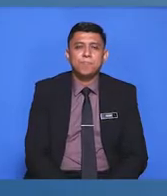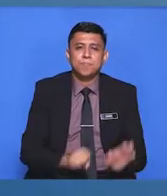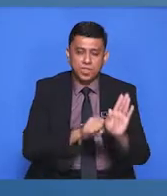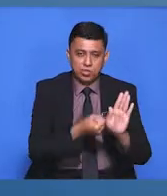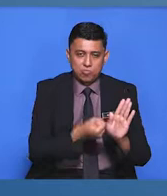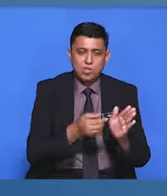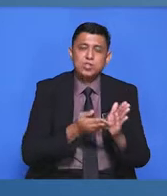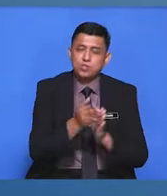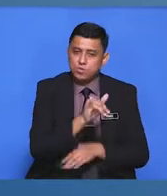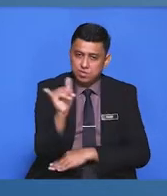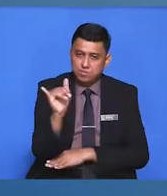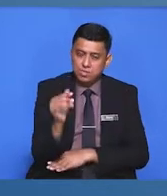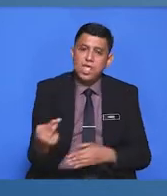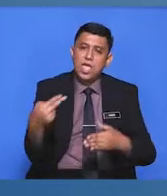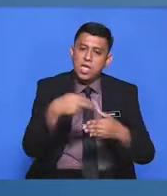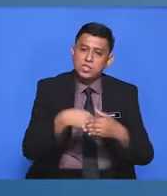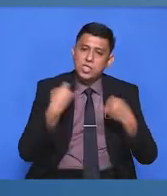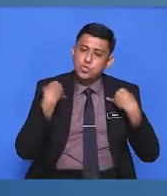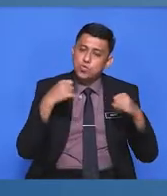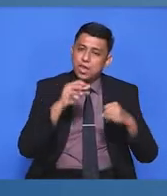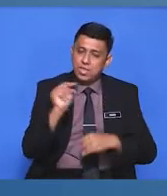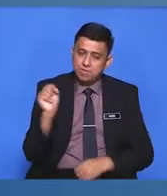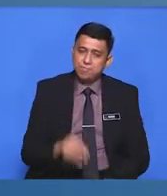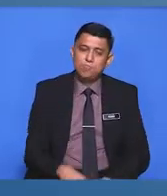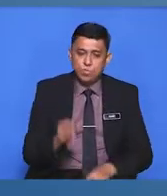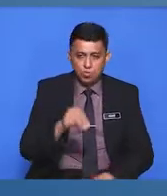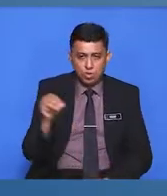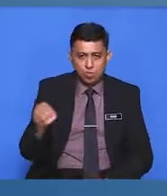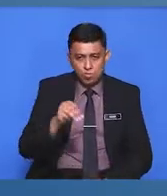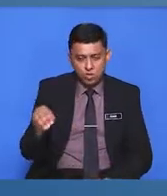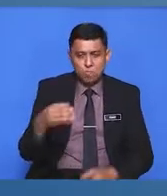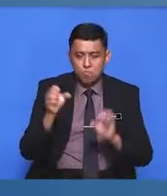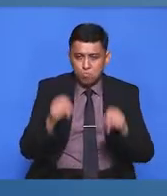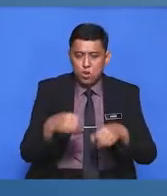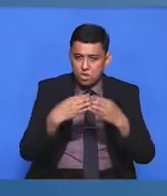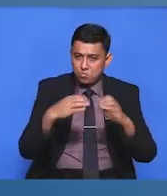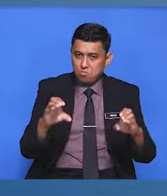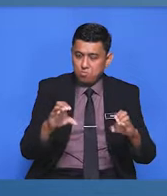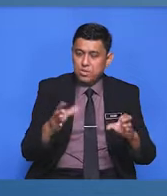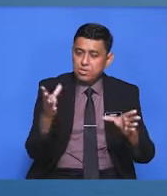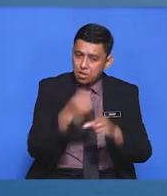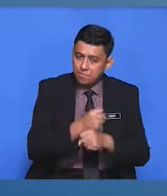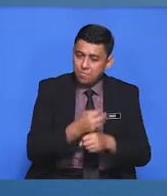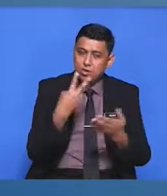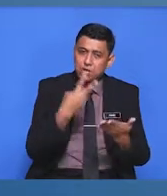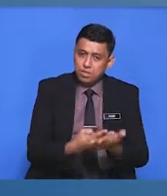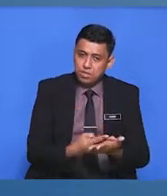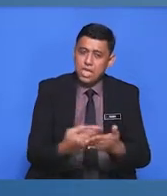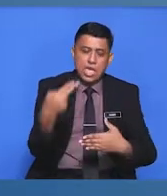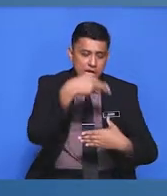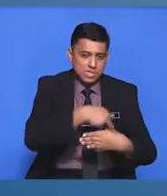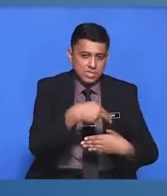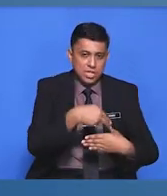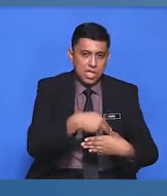Sumber seterusnya adalah hasil jualan. Murid-murid boleh cuba untuk mendapatkan wang daripada hasil